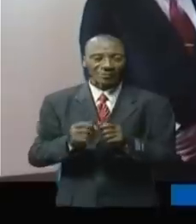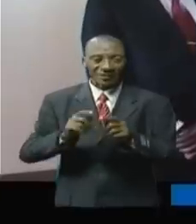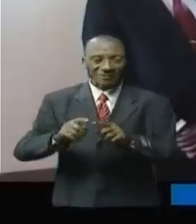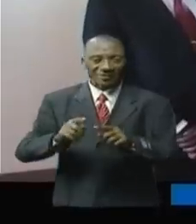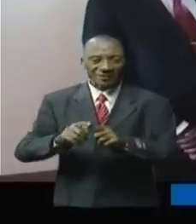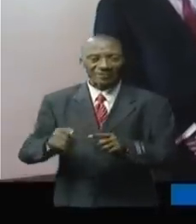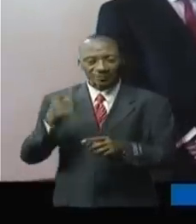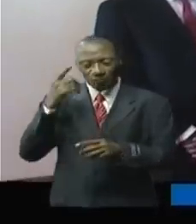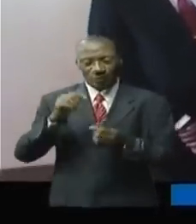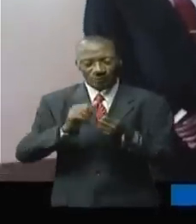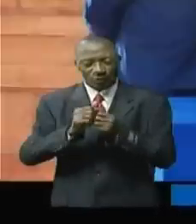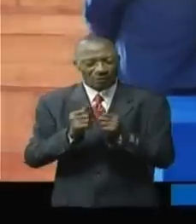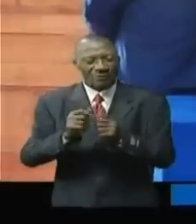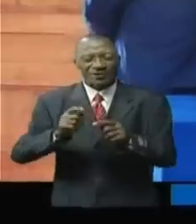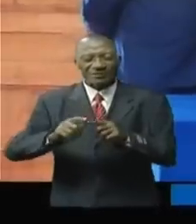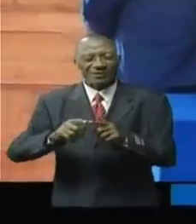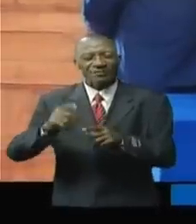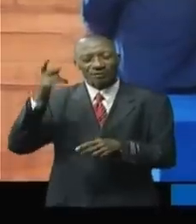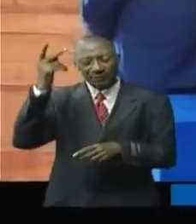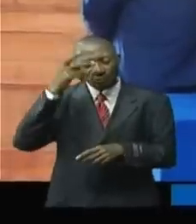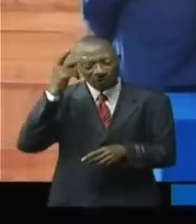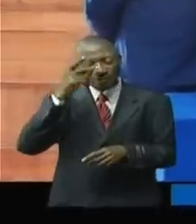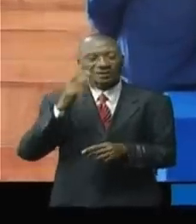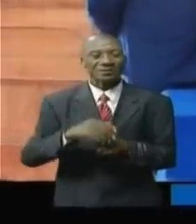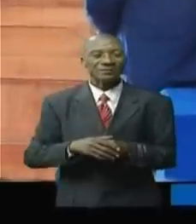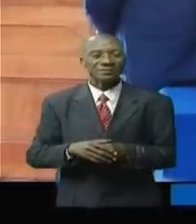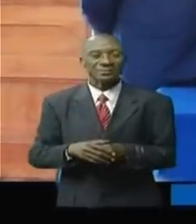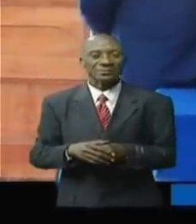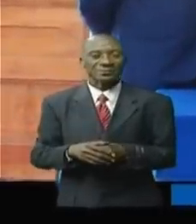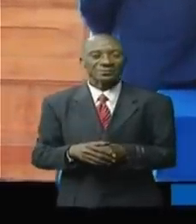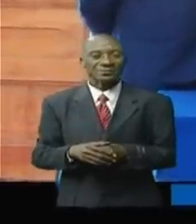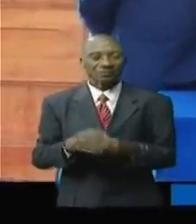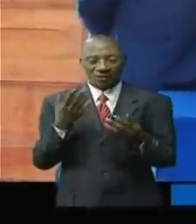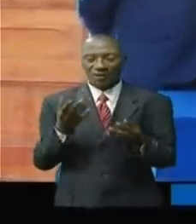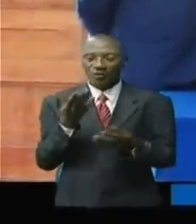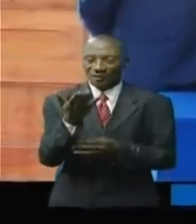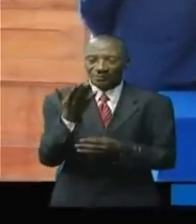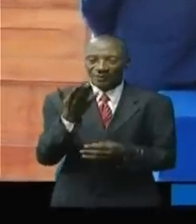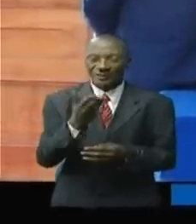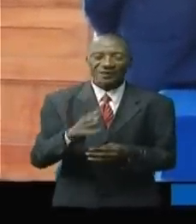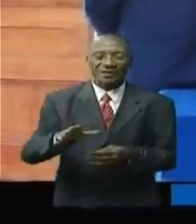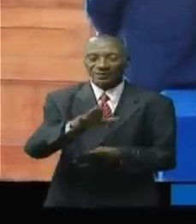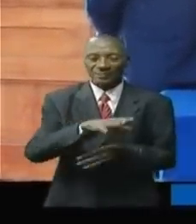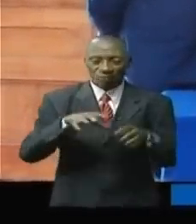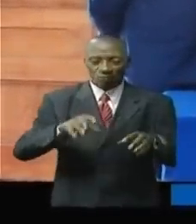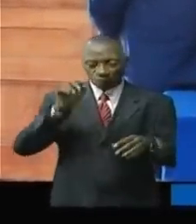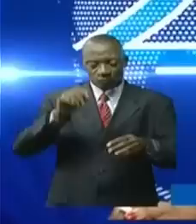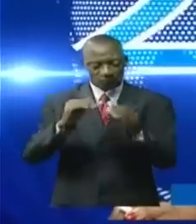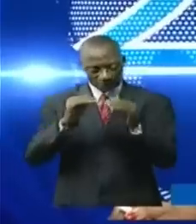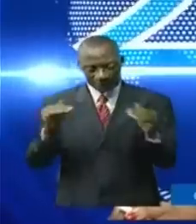à la violence. Ils ont lancé à leur tour des appels au calme.